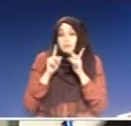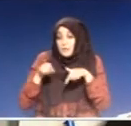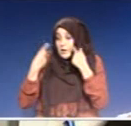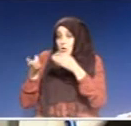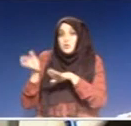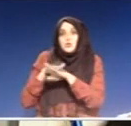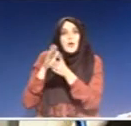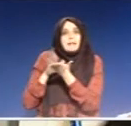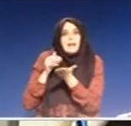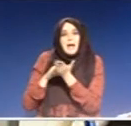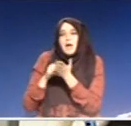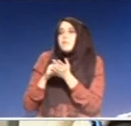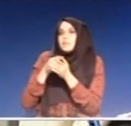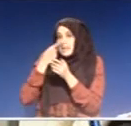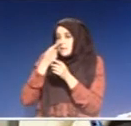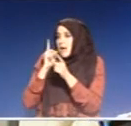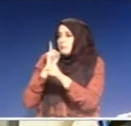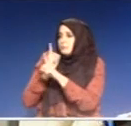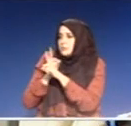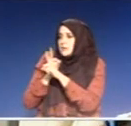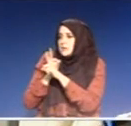يلقاو كي يخرج ليكسبير